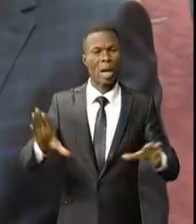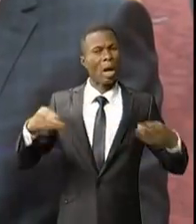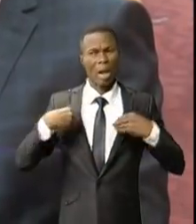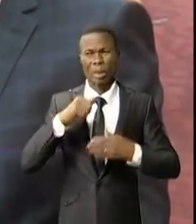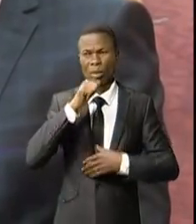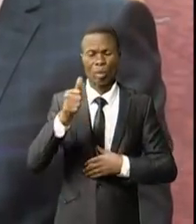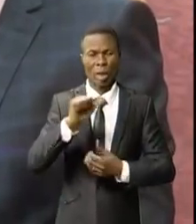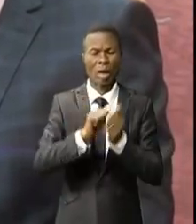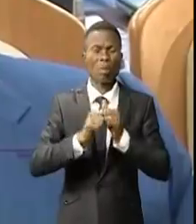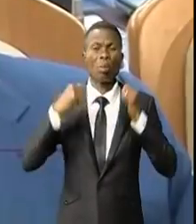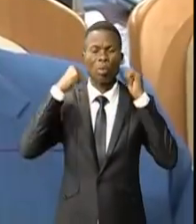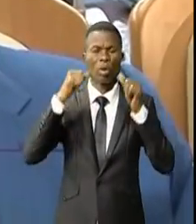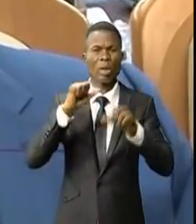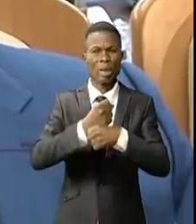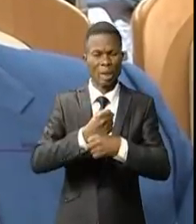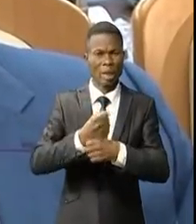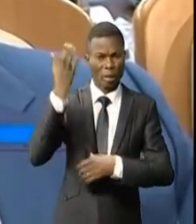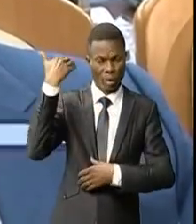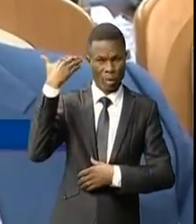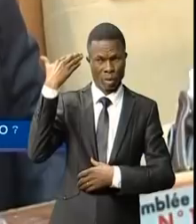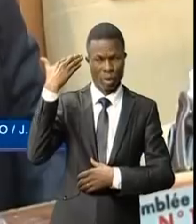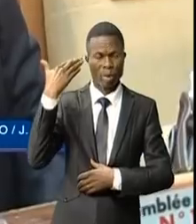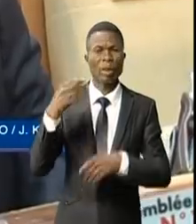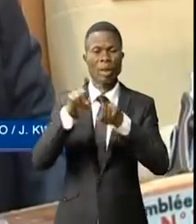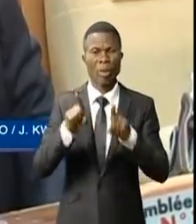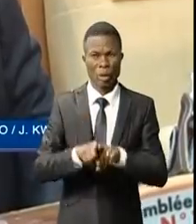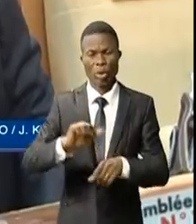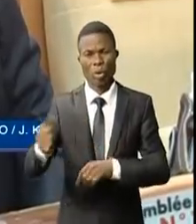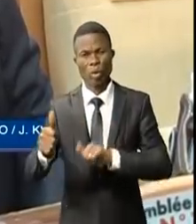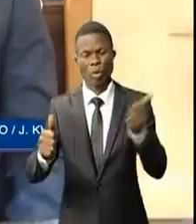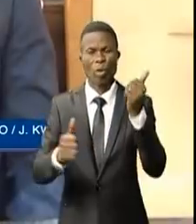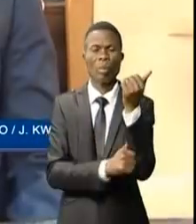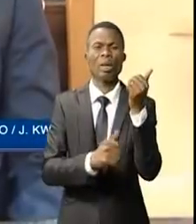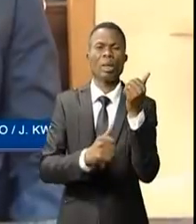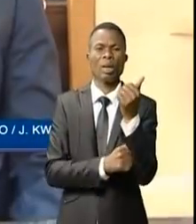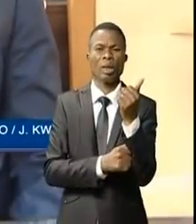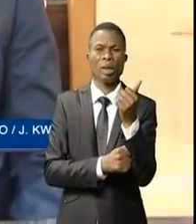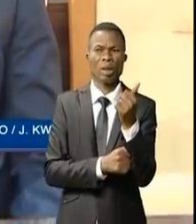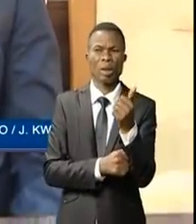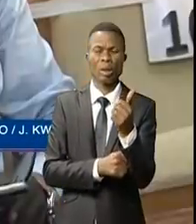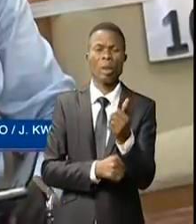de vandalisme dont ont été victimes certains particuliers et autres citoyens